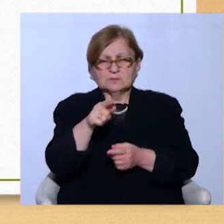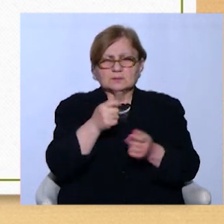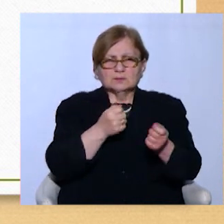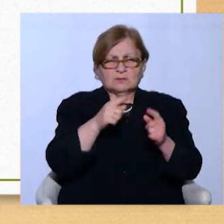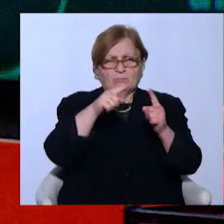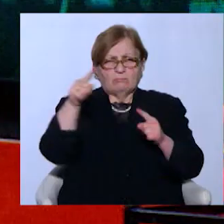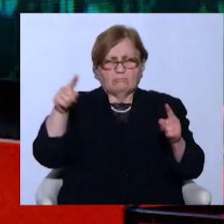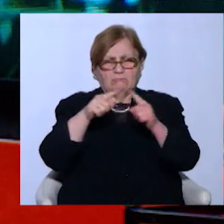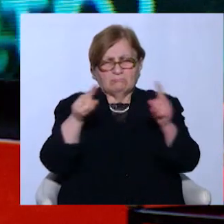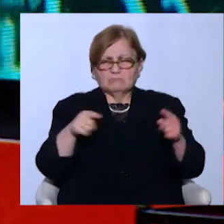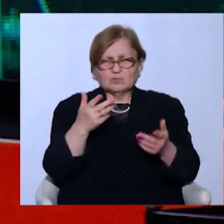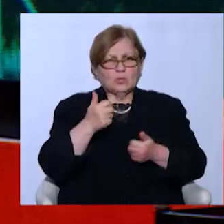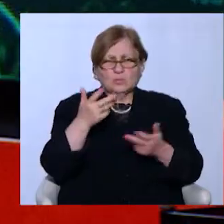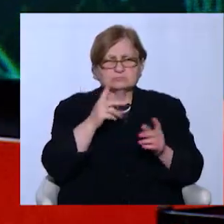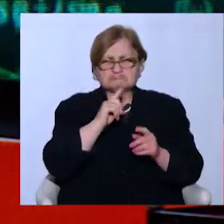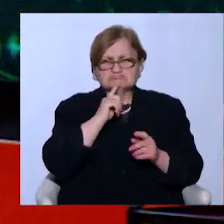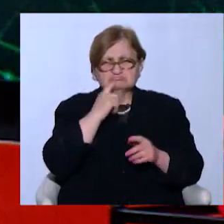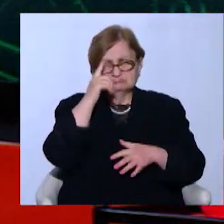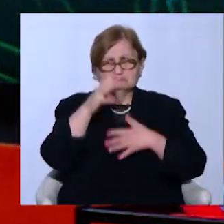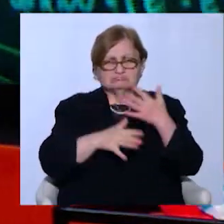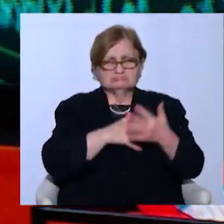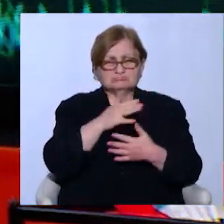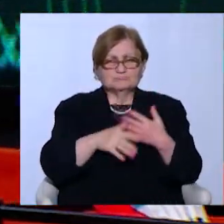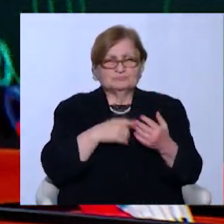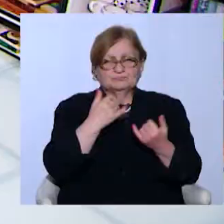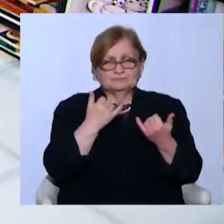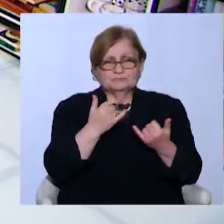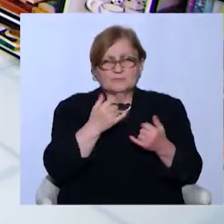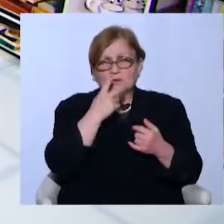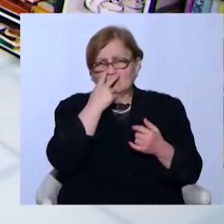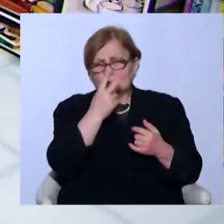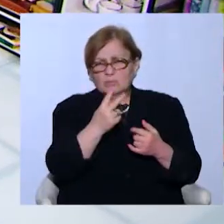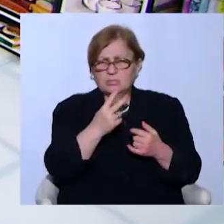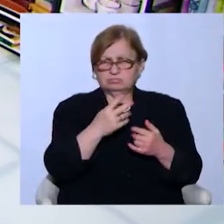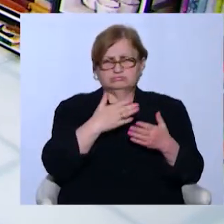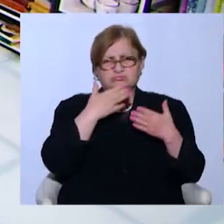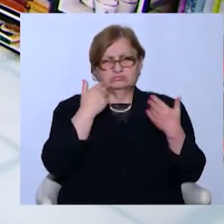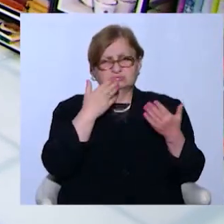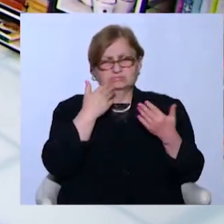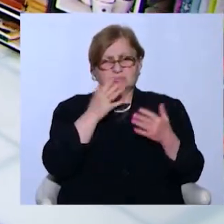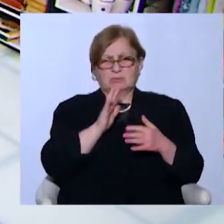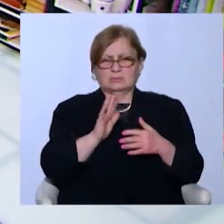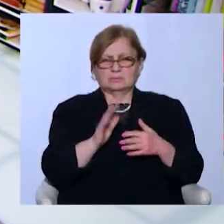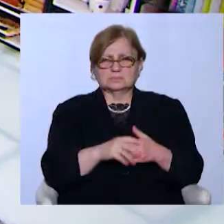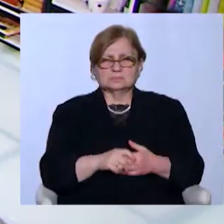ფიგურის სიმაღლე ფართობის დასათვლელად და მოკლედ ერთი შეხედვით არც ისე მარტივი ამოცანა გამოდის.